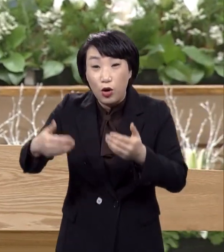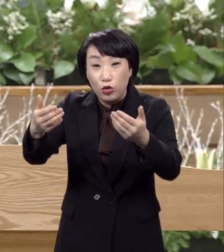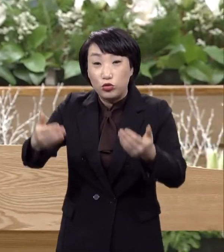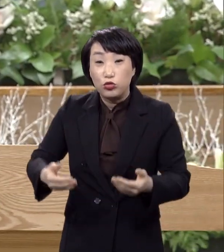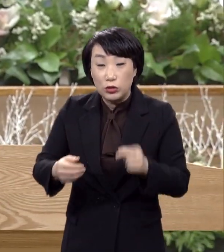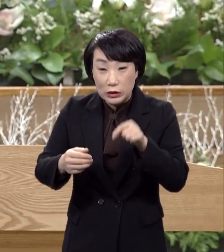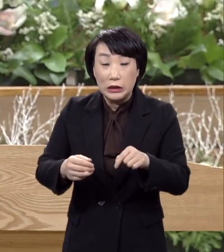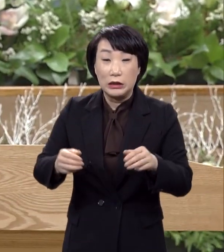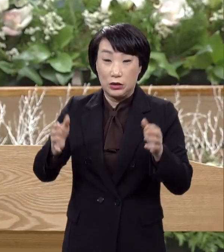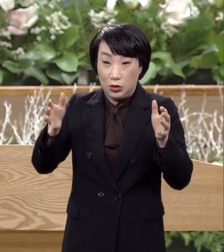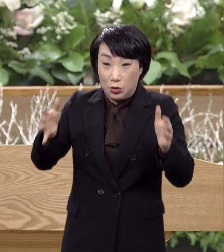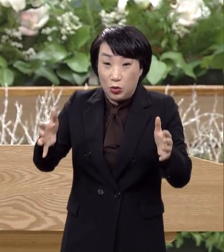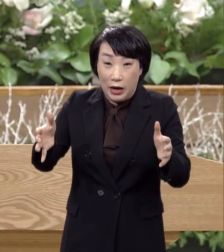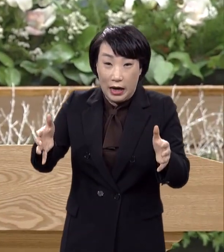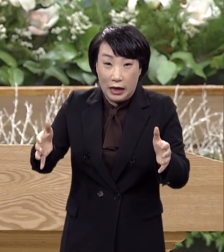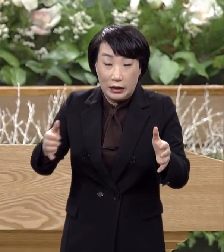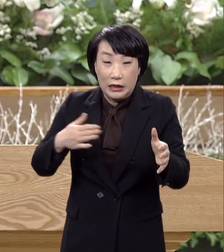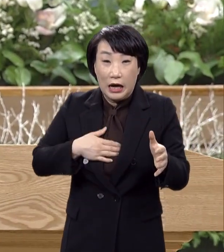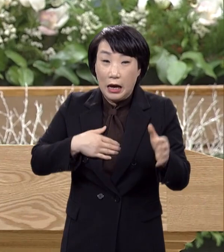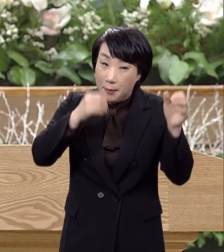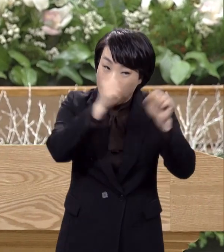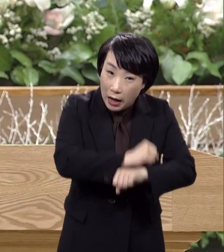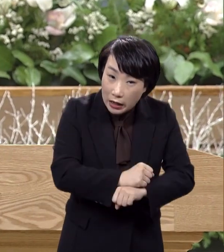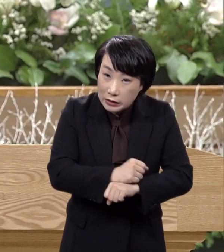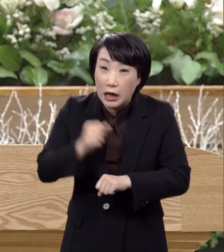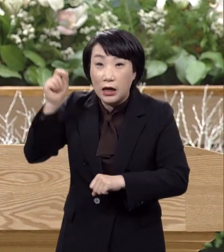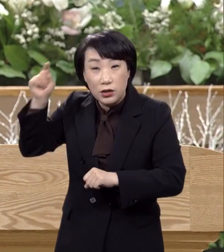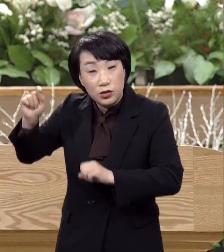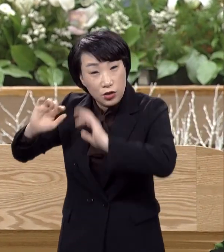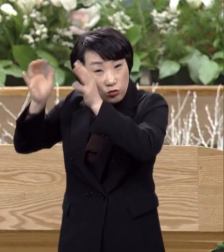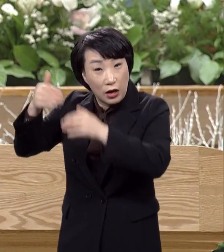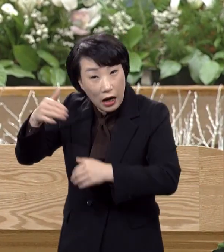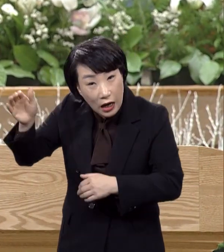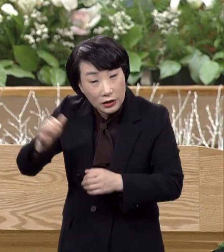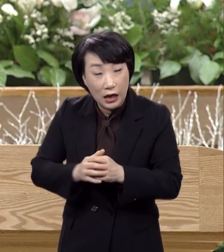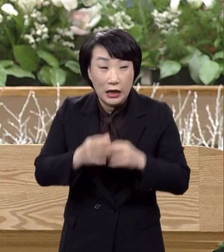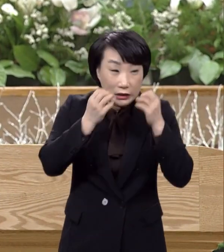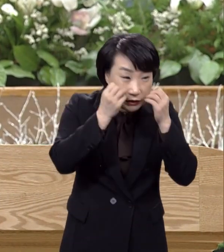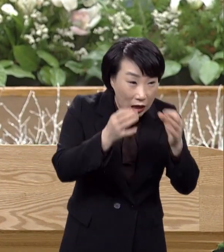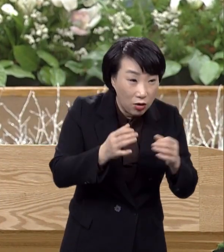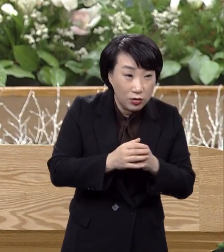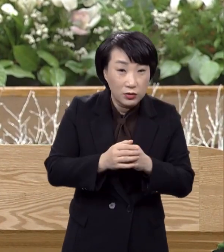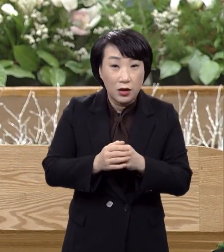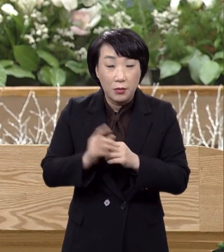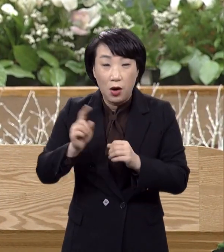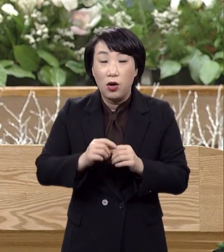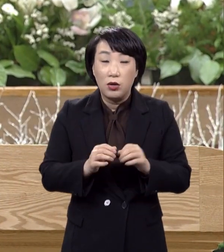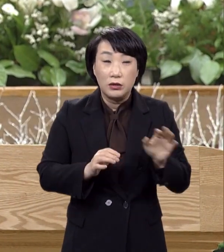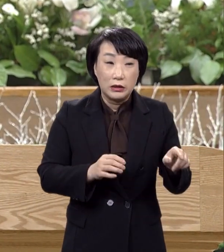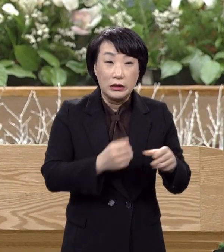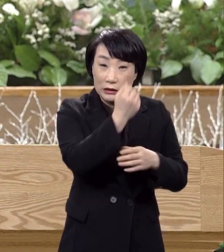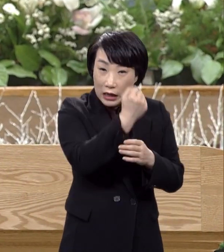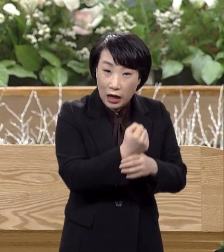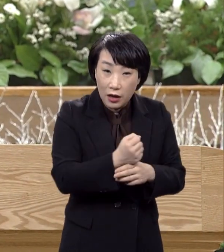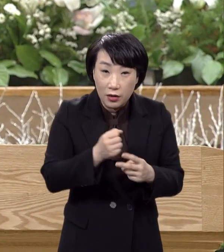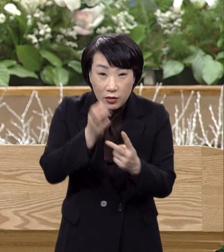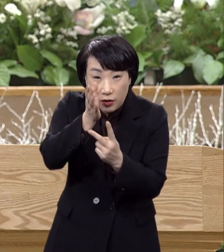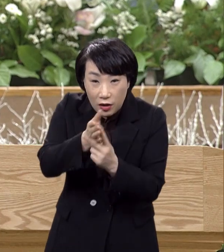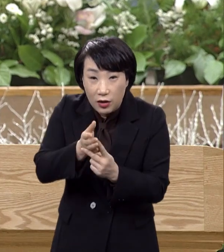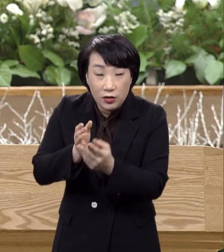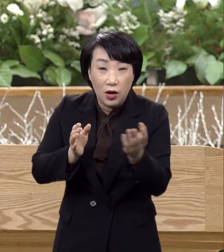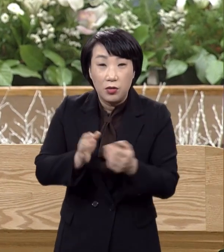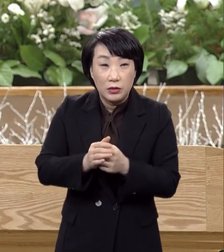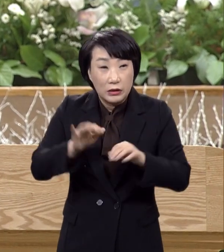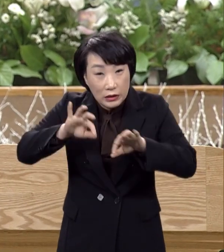주신 그 속에서 망하느냐 흥하느냐, 새 것이냐 아니면 낡아져 가느냐 하는